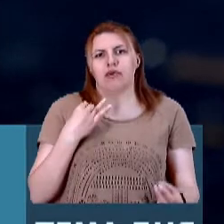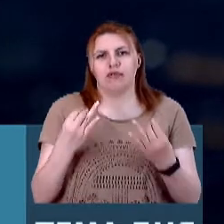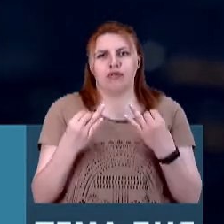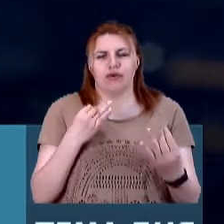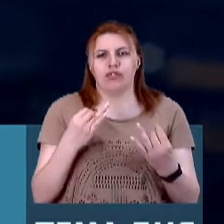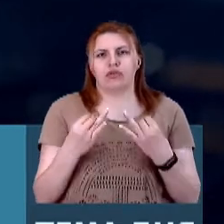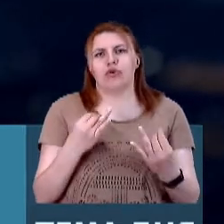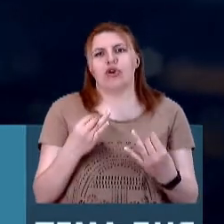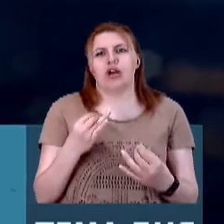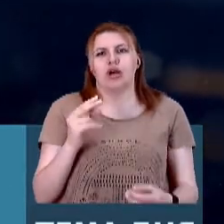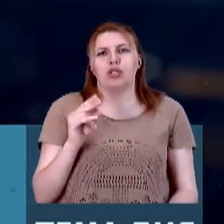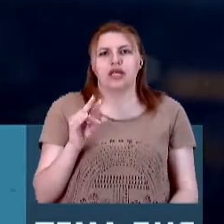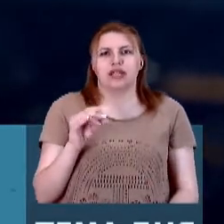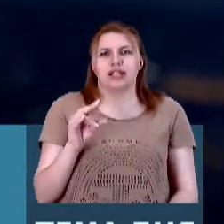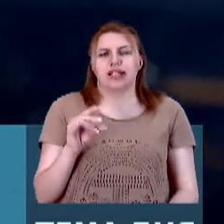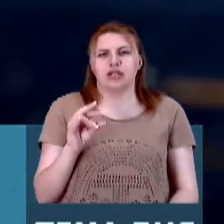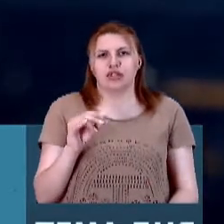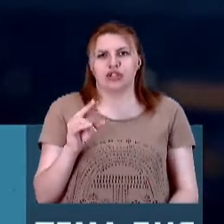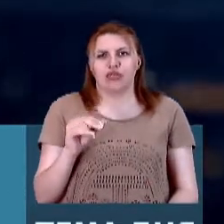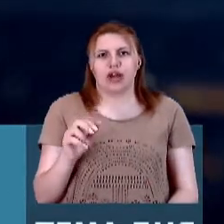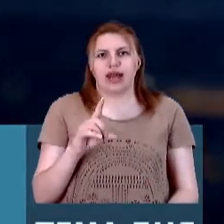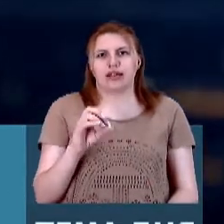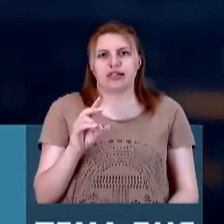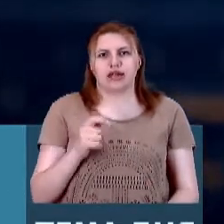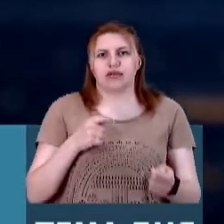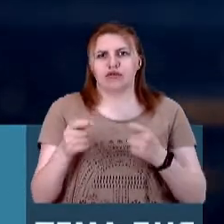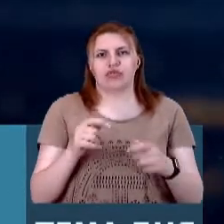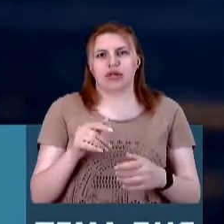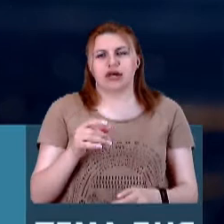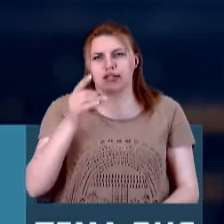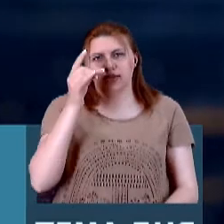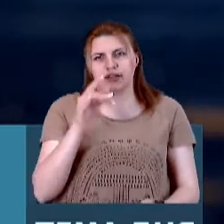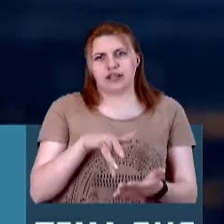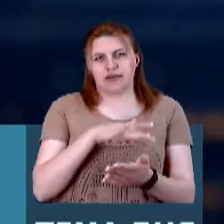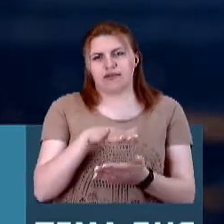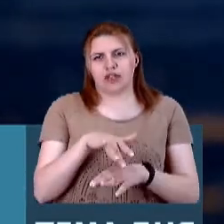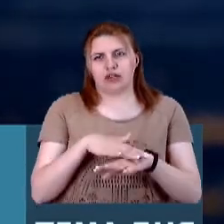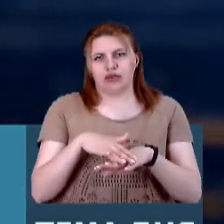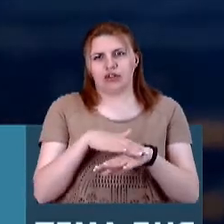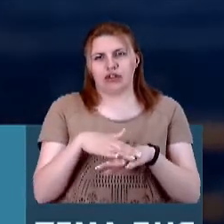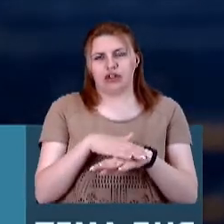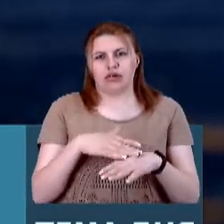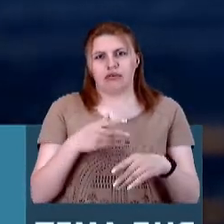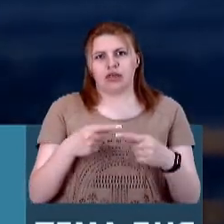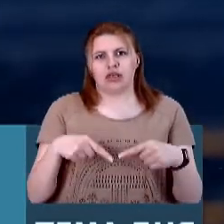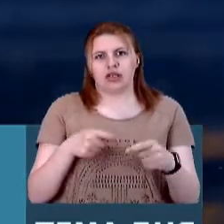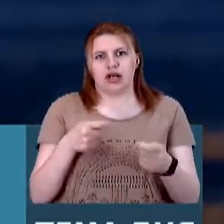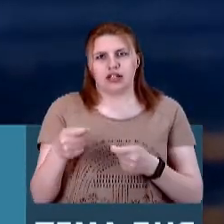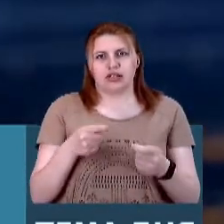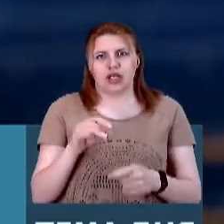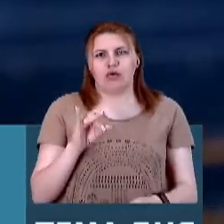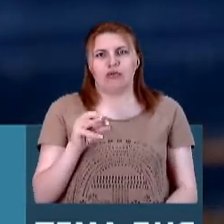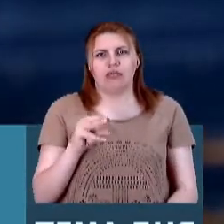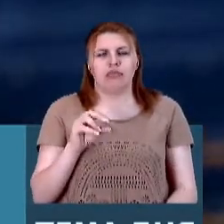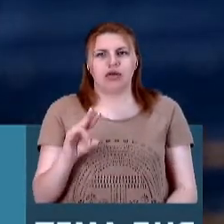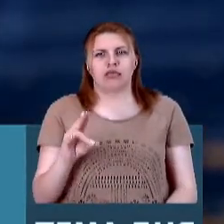також Костянтином Ільченко, екс-керівником військово-цивільної адміністрації міста Золоте, ветераном війни на Донбасі, і Романом